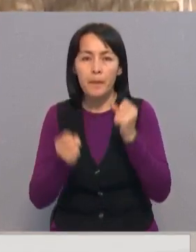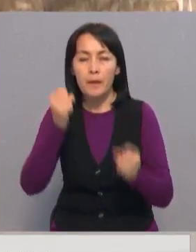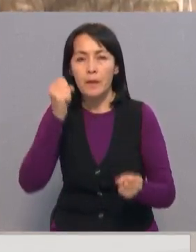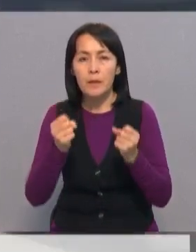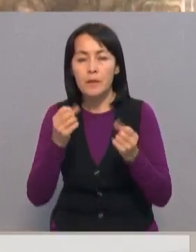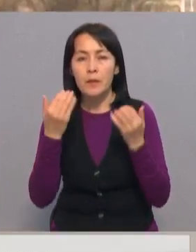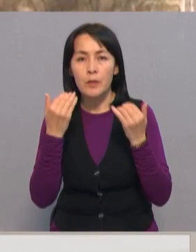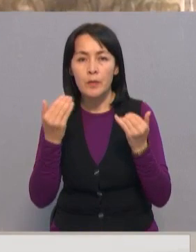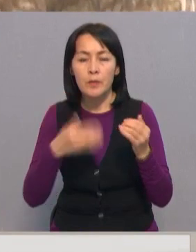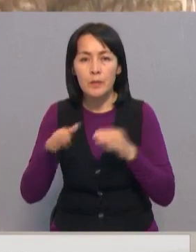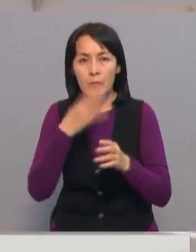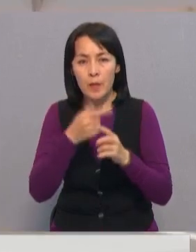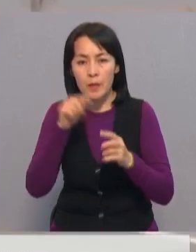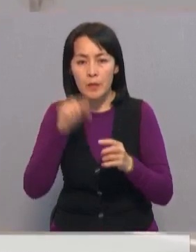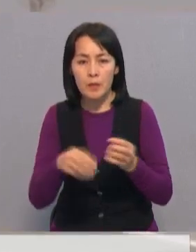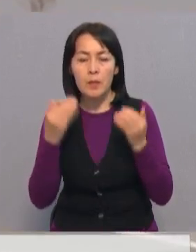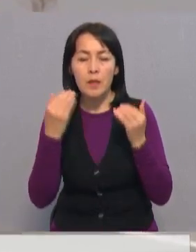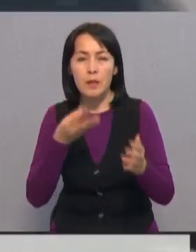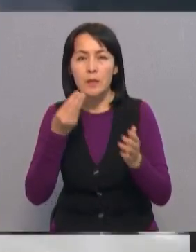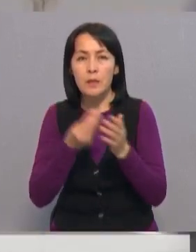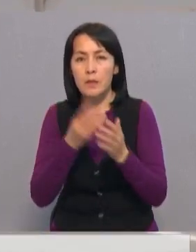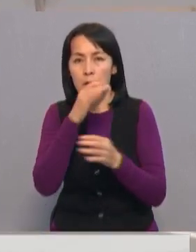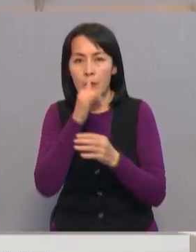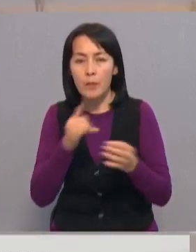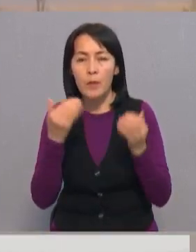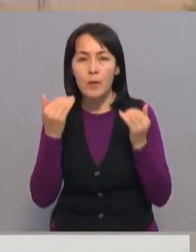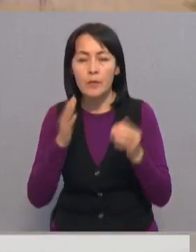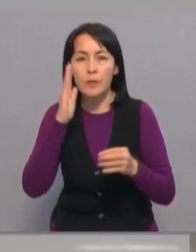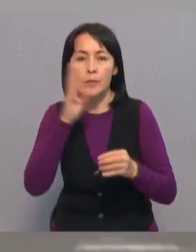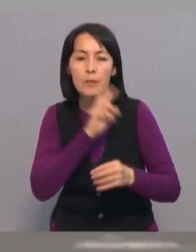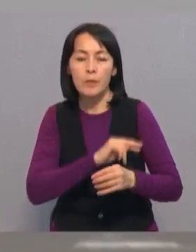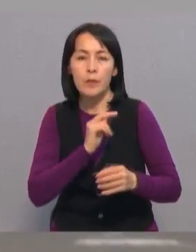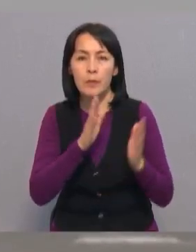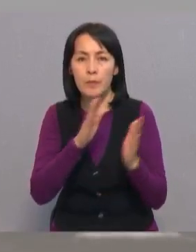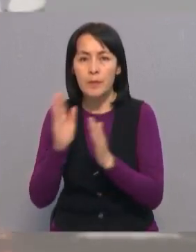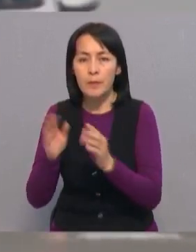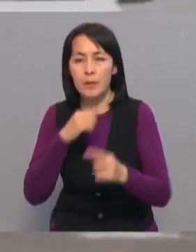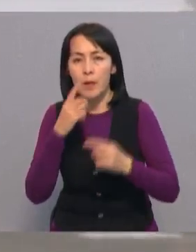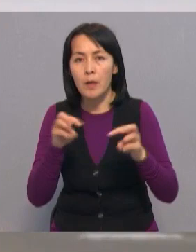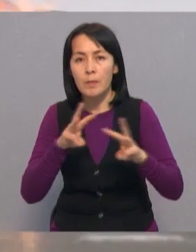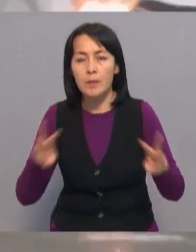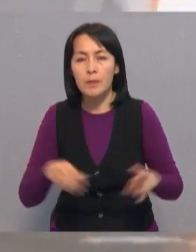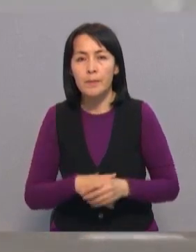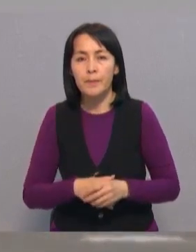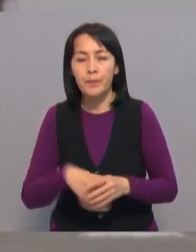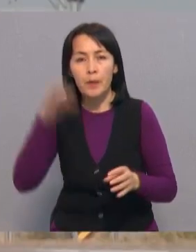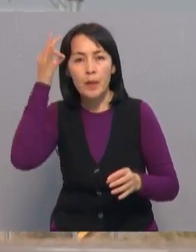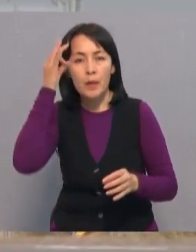техники. Разумеется, все это сразу на платность не можем уложить. Будем работать постепенно, заявил министр.